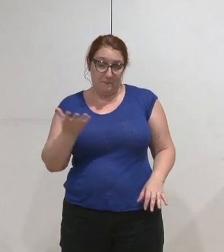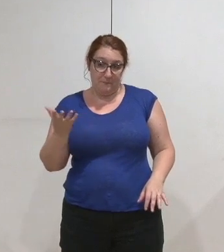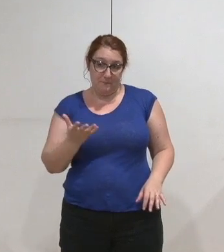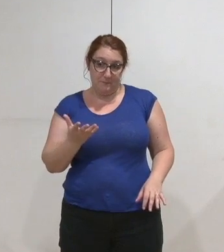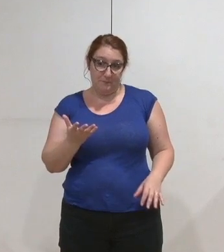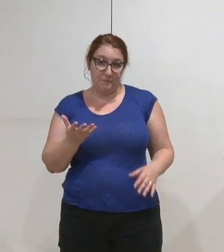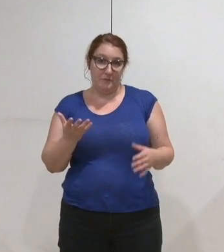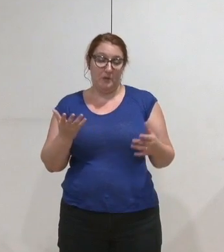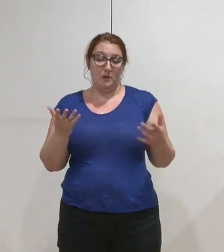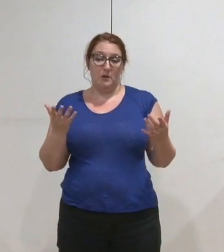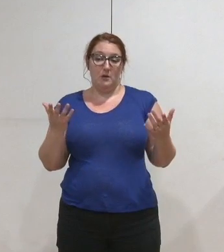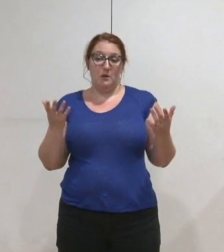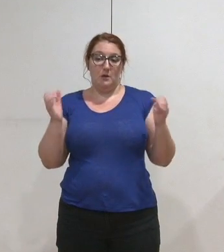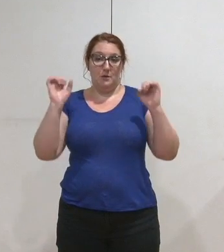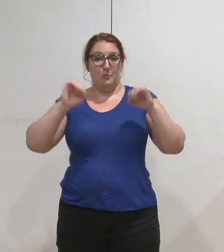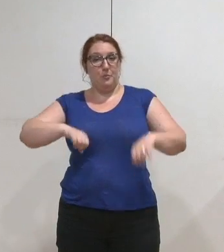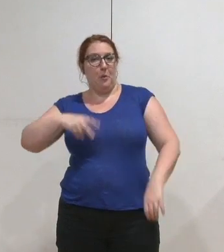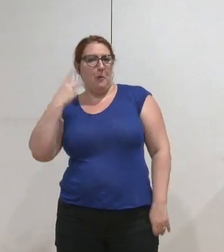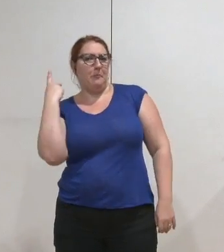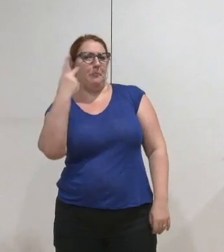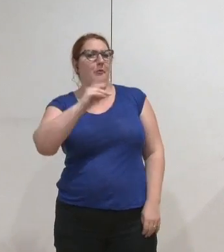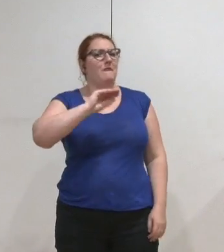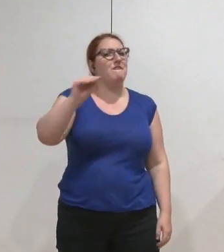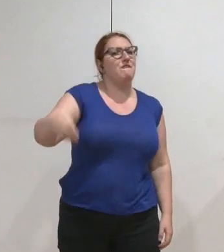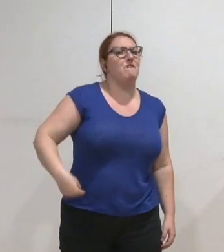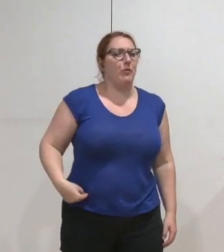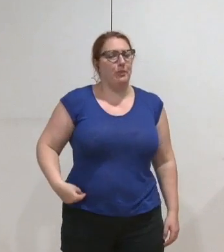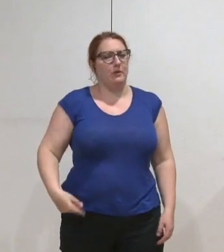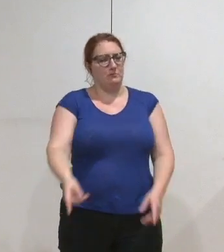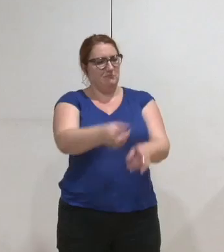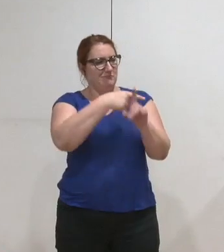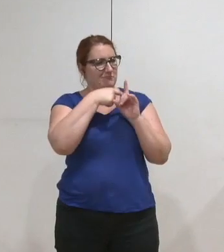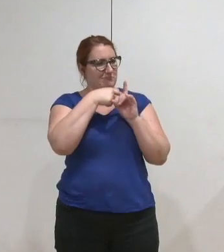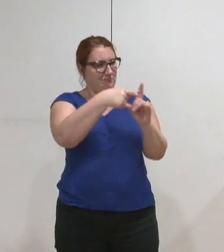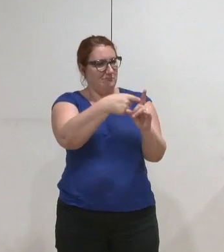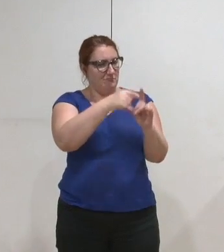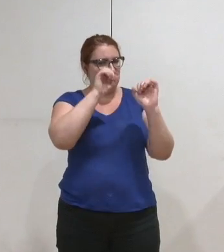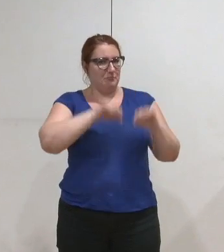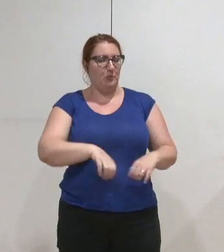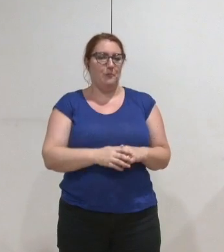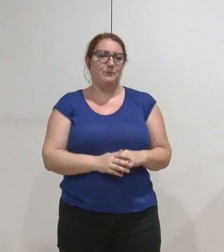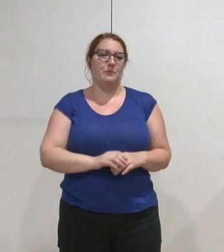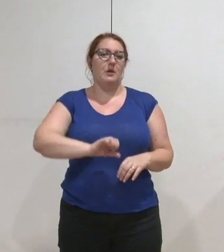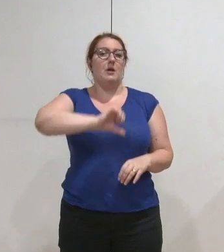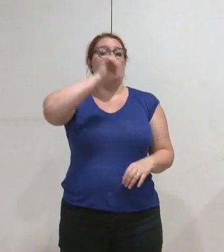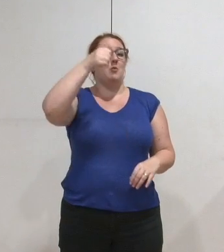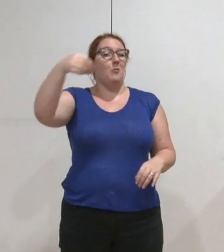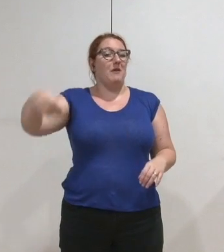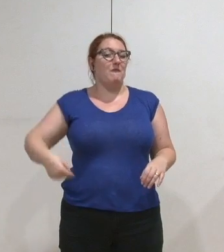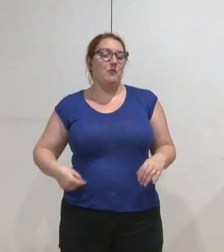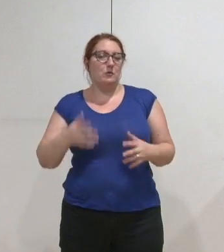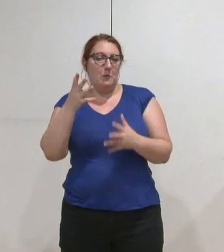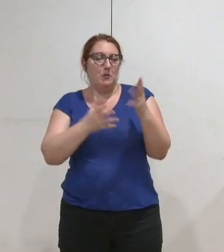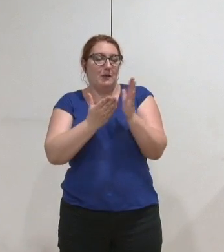les fautes qui sont les vôtres la première elle est peut-être périphérique sur le fond du